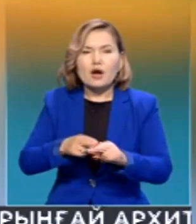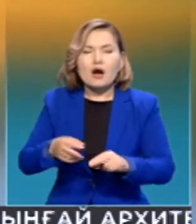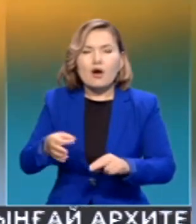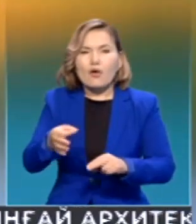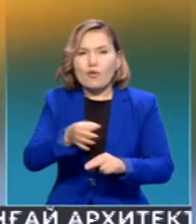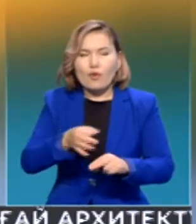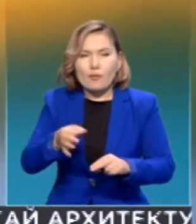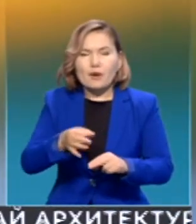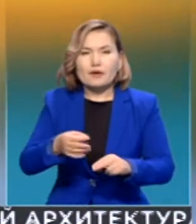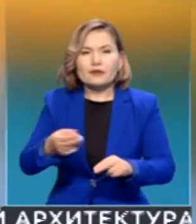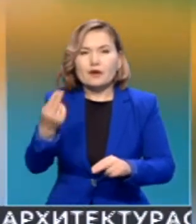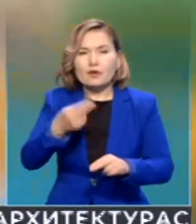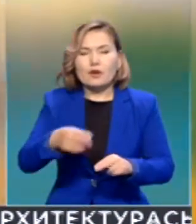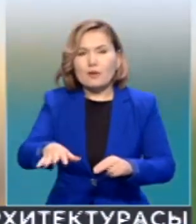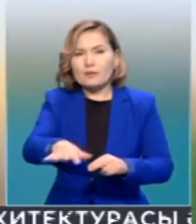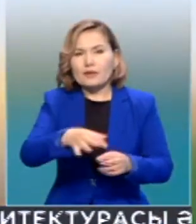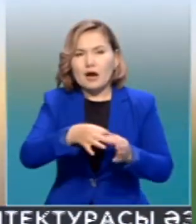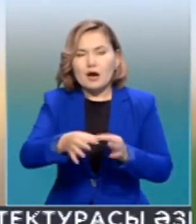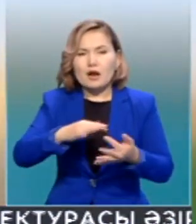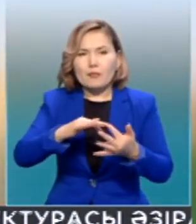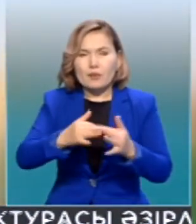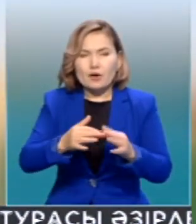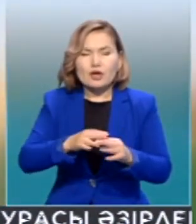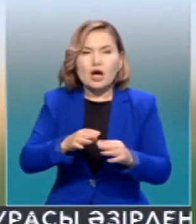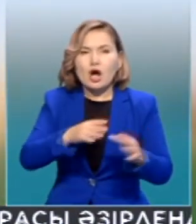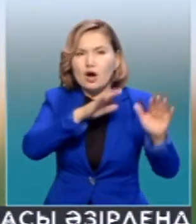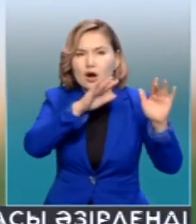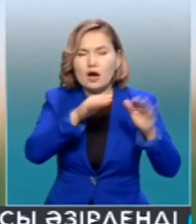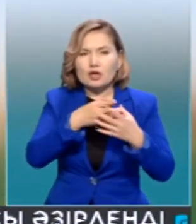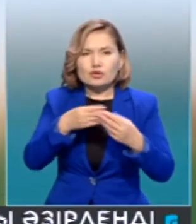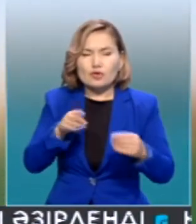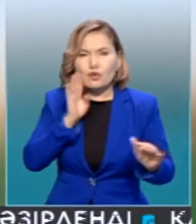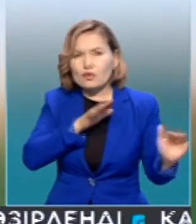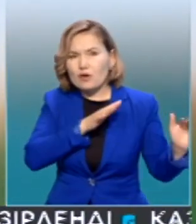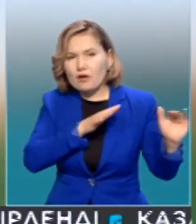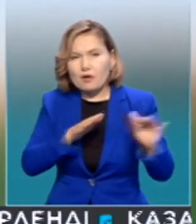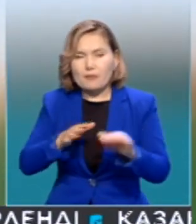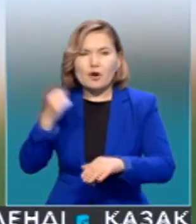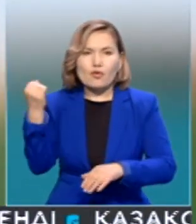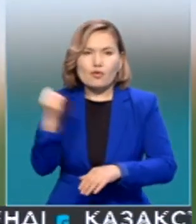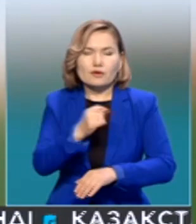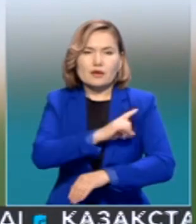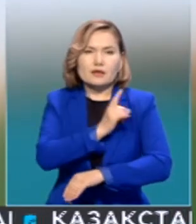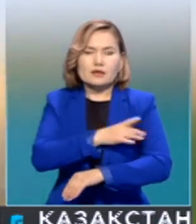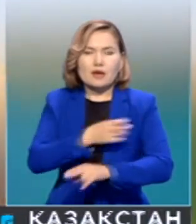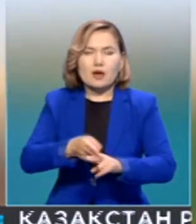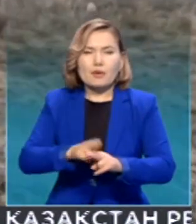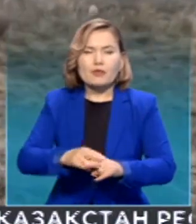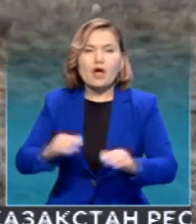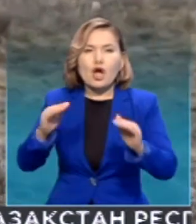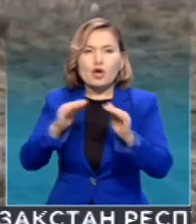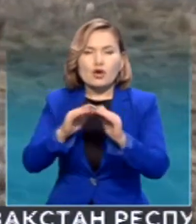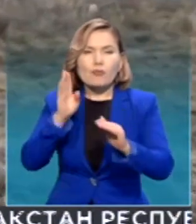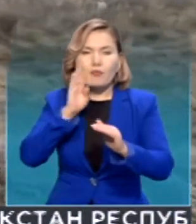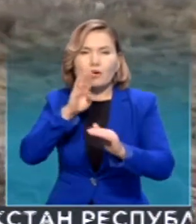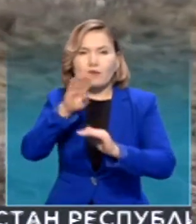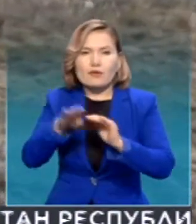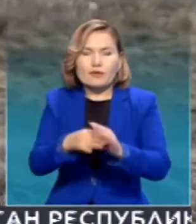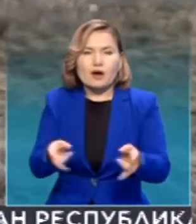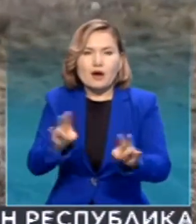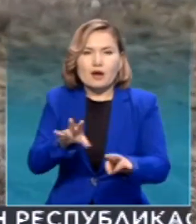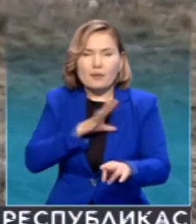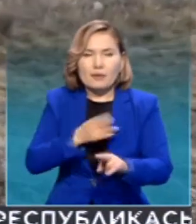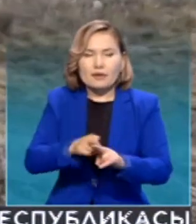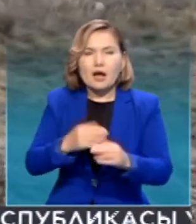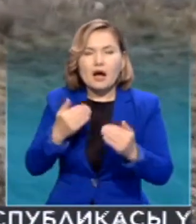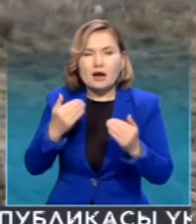Бұланды ауданына қарасты Қараөзек ауылына қарғын су кіріп, көшелерді су басқан, тіпті су үйдің бір ауласына да кіріп кеткен.